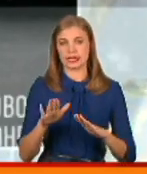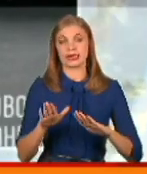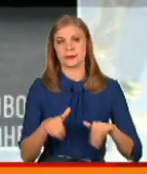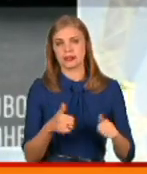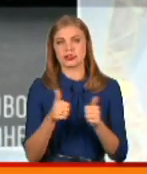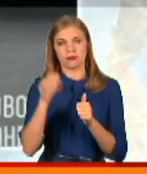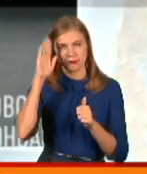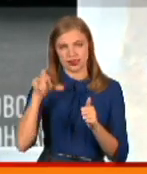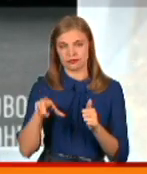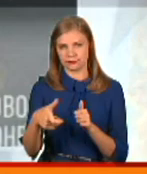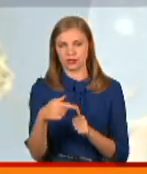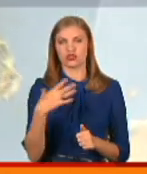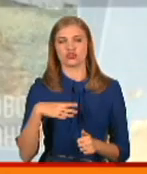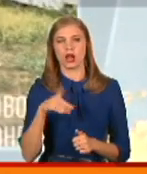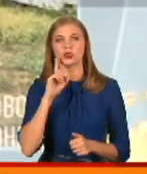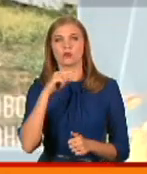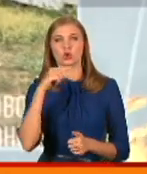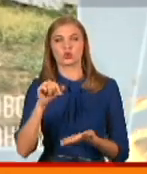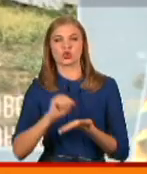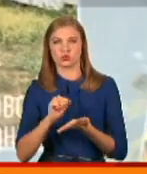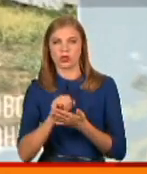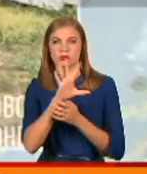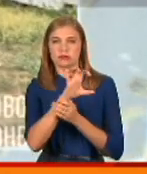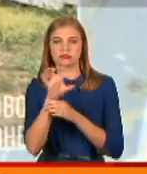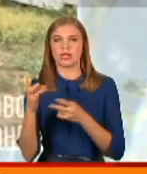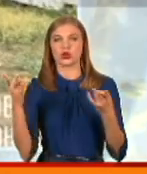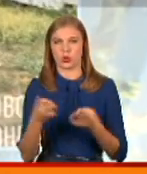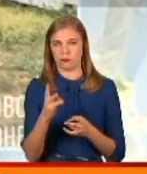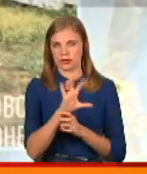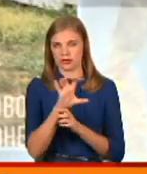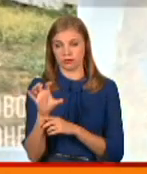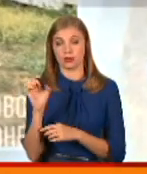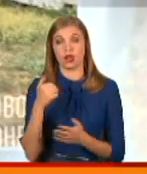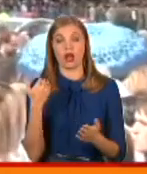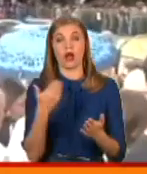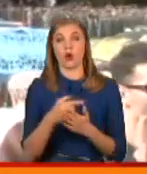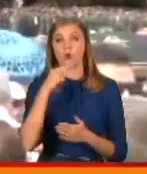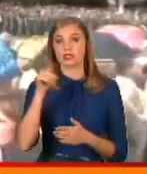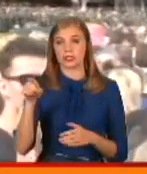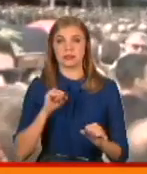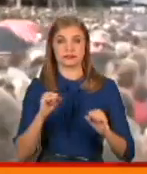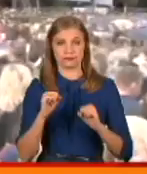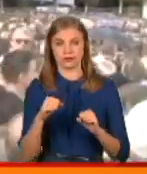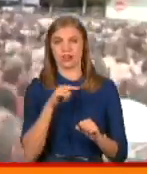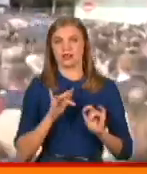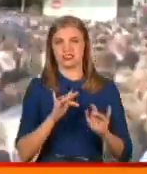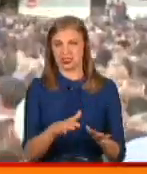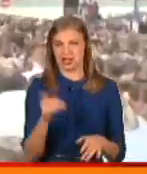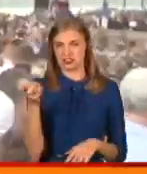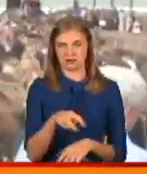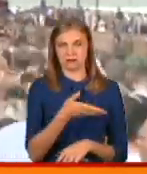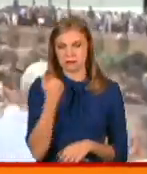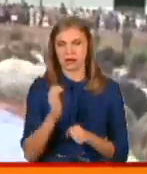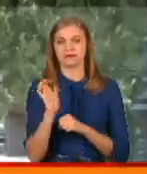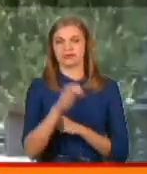на набережні чекали, поки російські журналісти знімуть необхідну їм картинку. А от кремлівська верхівка захід проігнорувала,